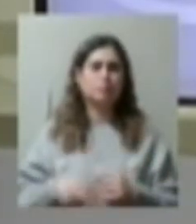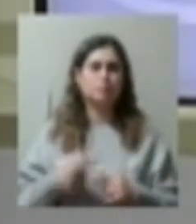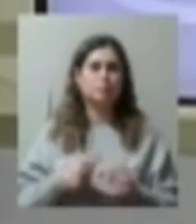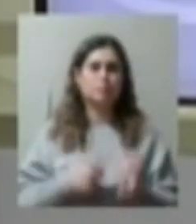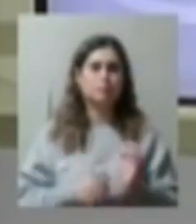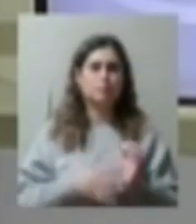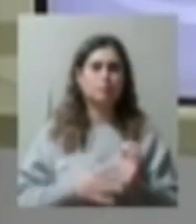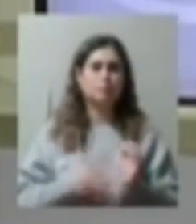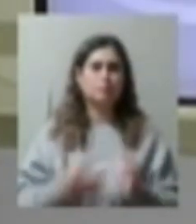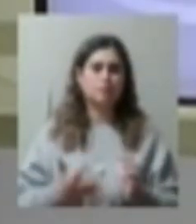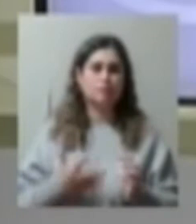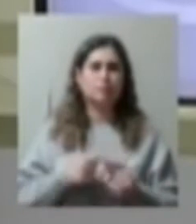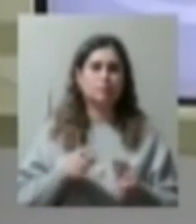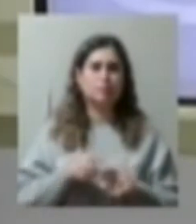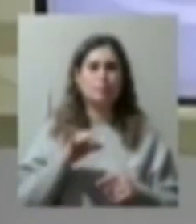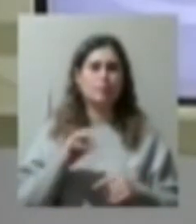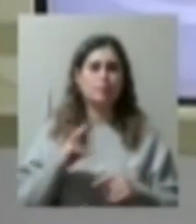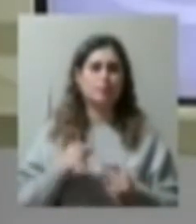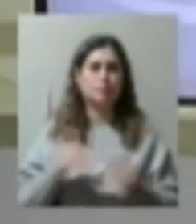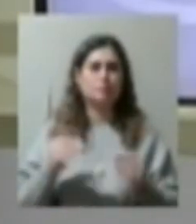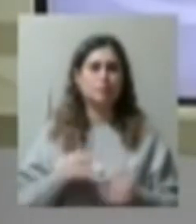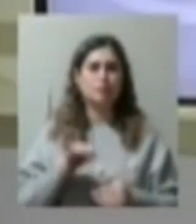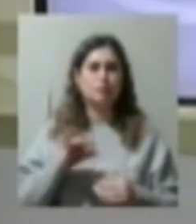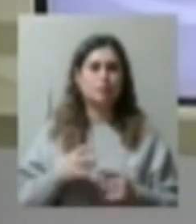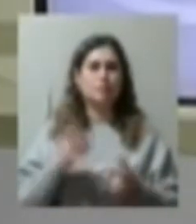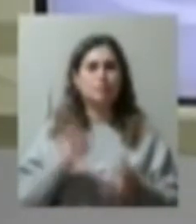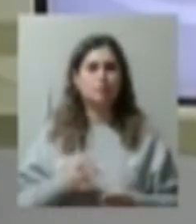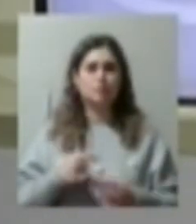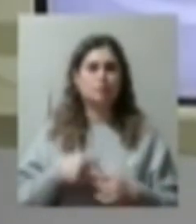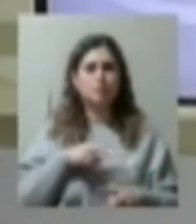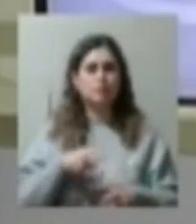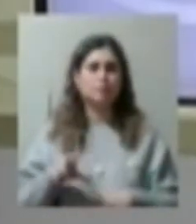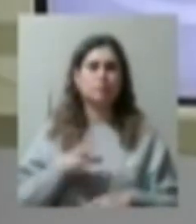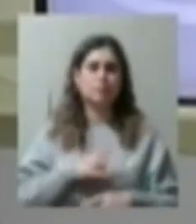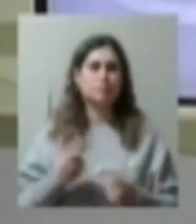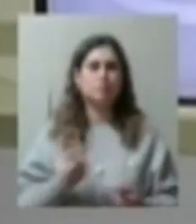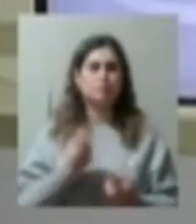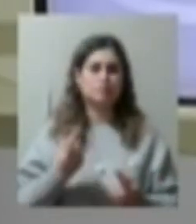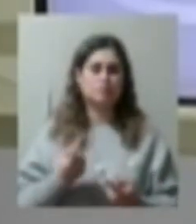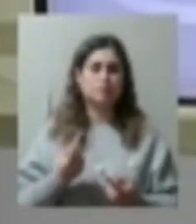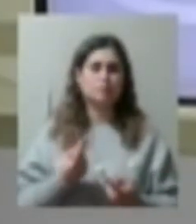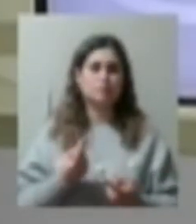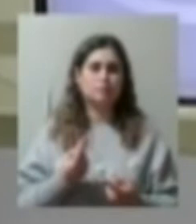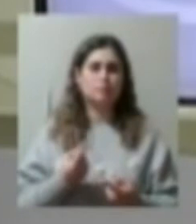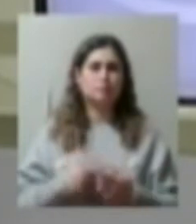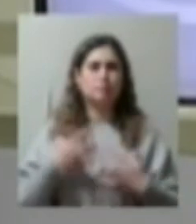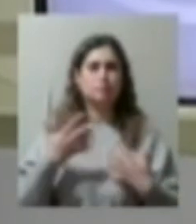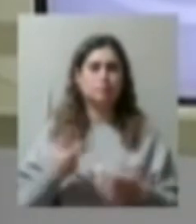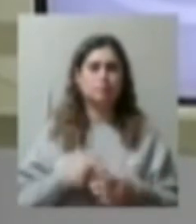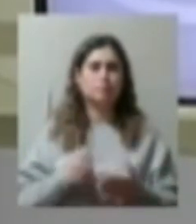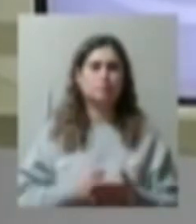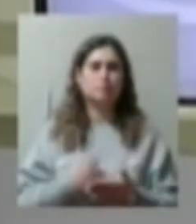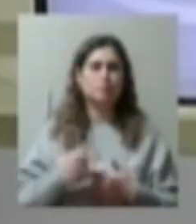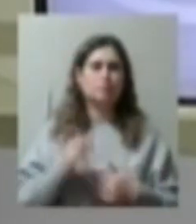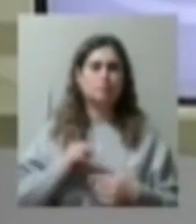695. Тобто таке певне зниження рівня травматизму ми спостерігаємо. Звісно, більше це направлена робота